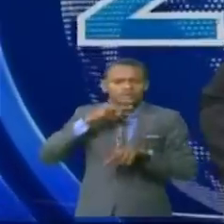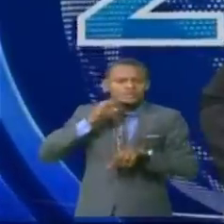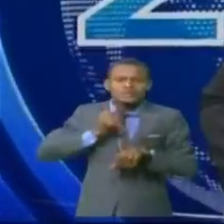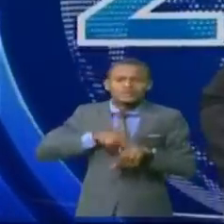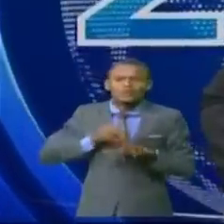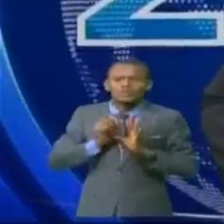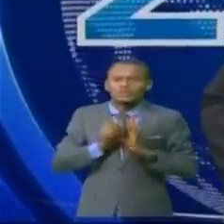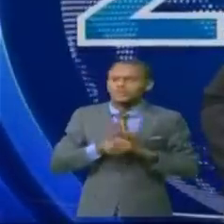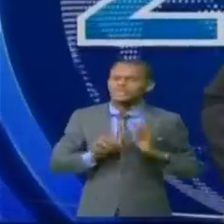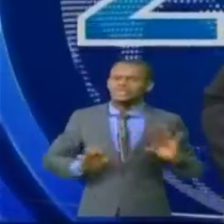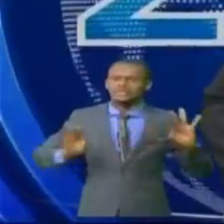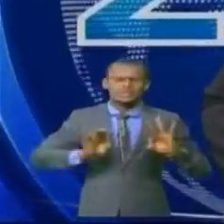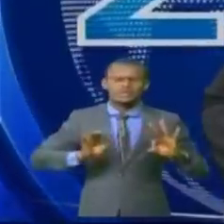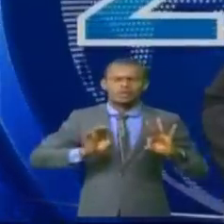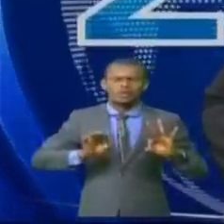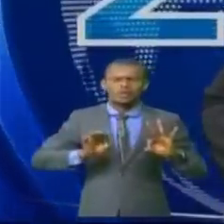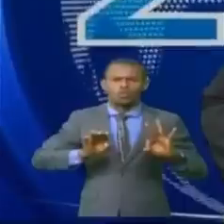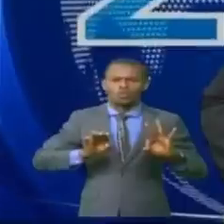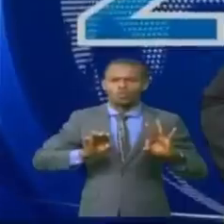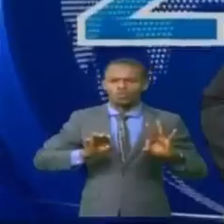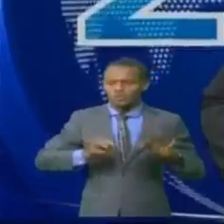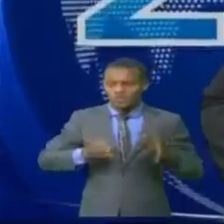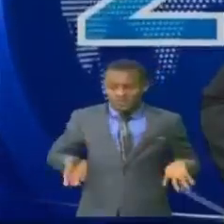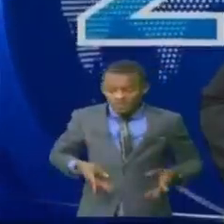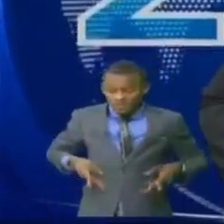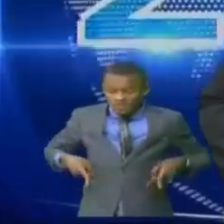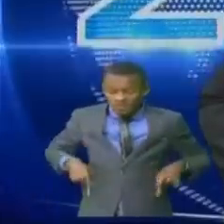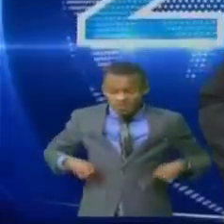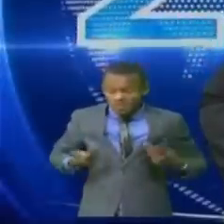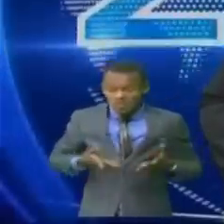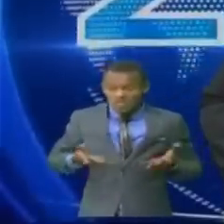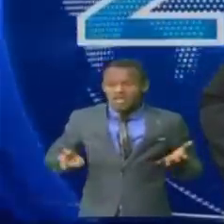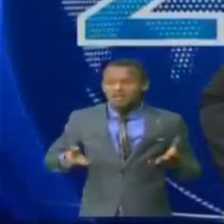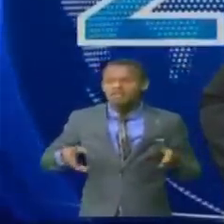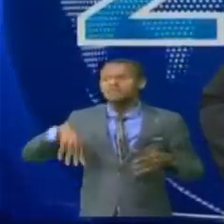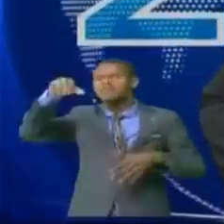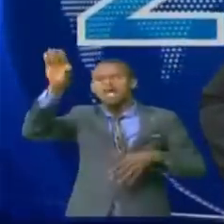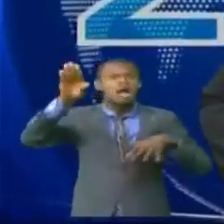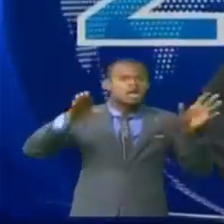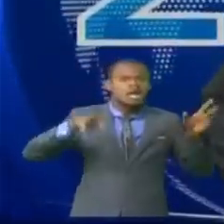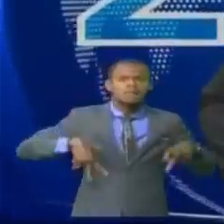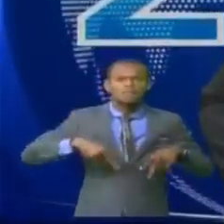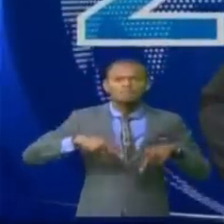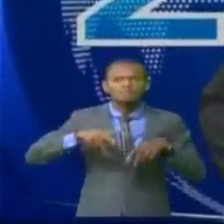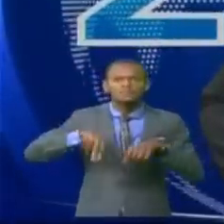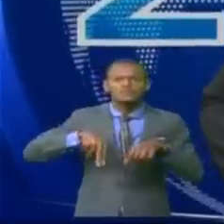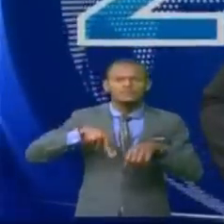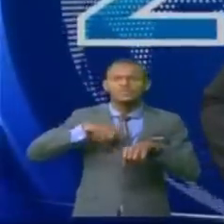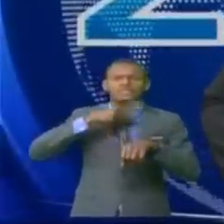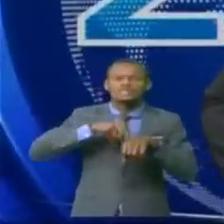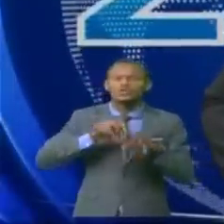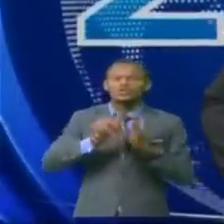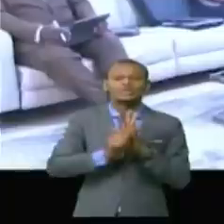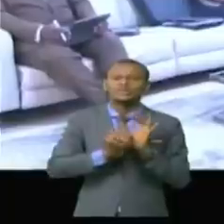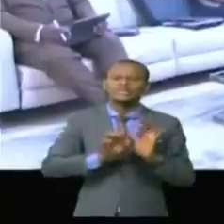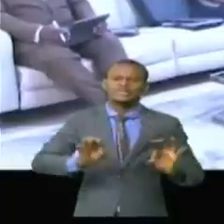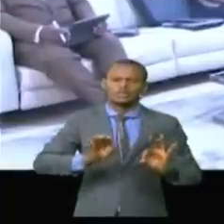de la justice a abordé la question avec une délégation du HCR conduite par sa représentante. Reportage de J.R.